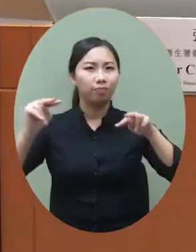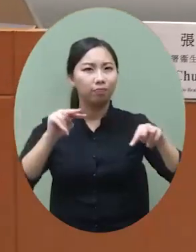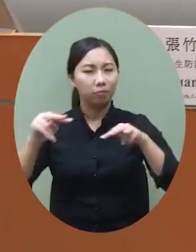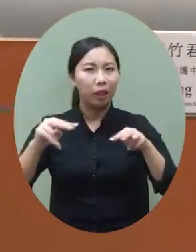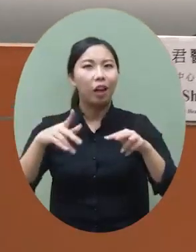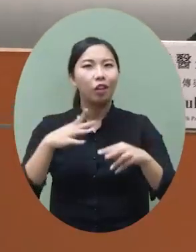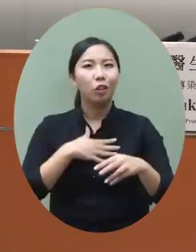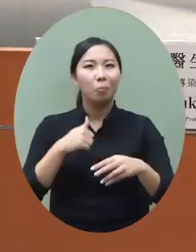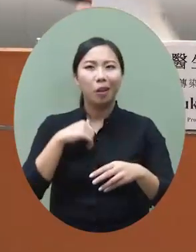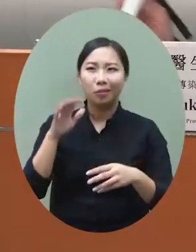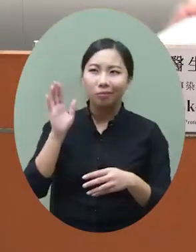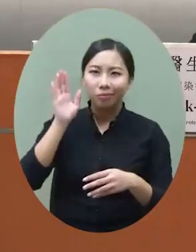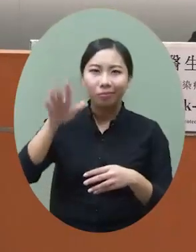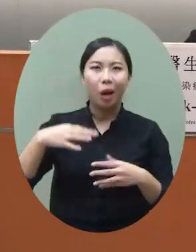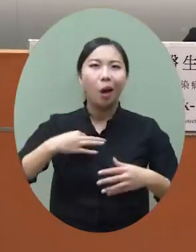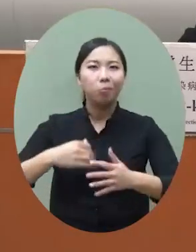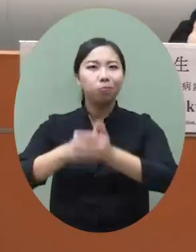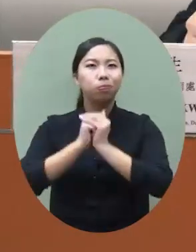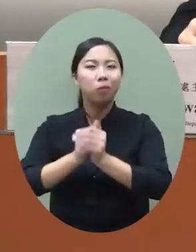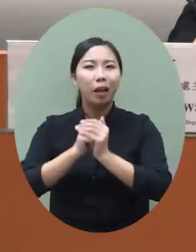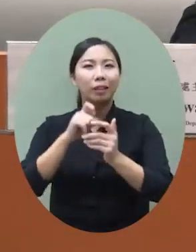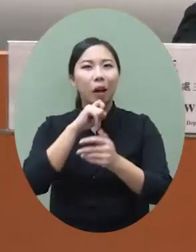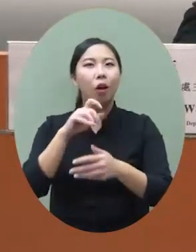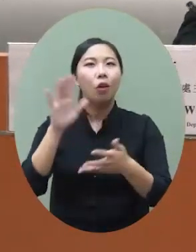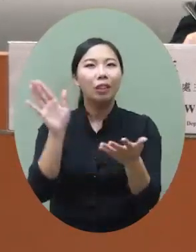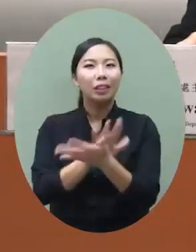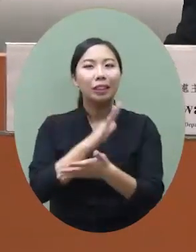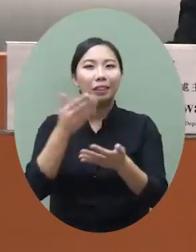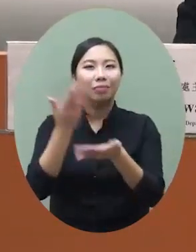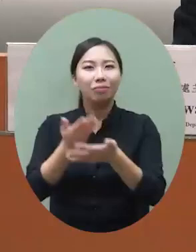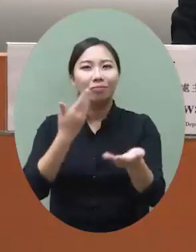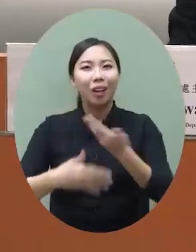年宵啦，咁會唔會都建議取消翻呢個年宵咧？唔該。